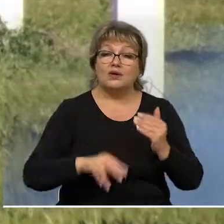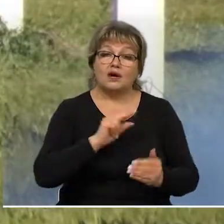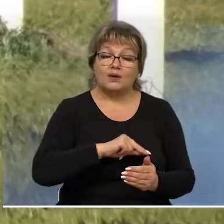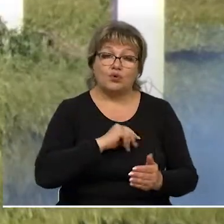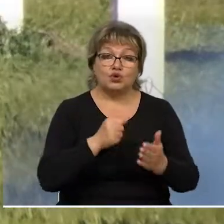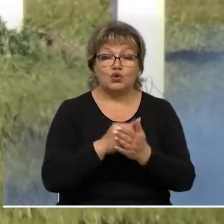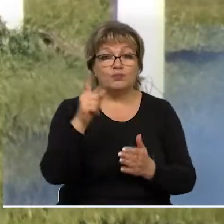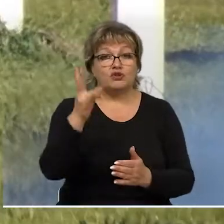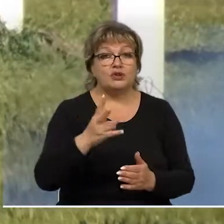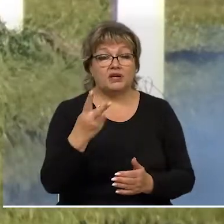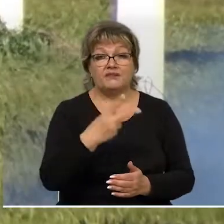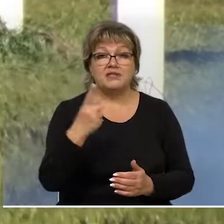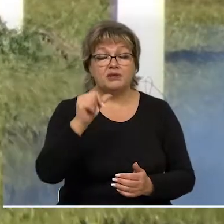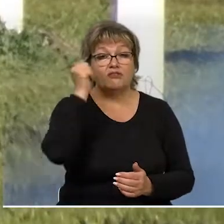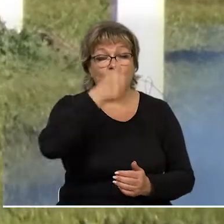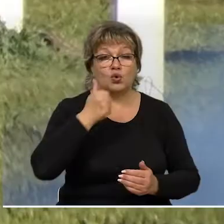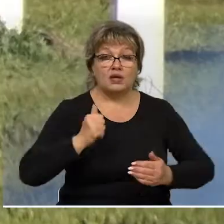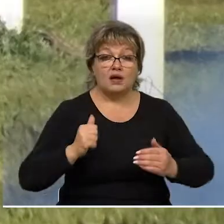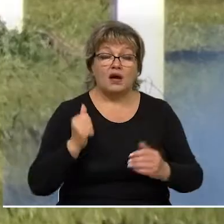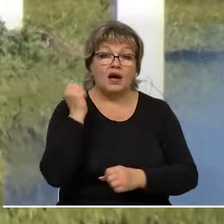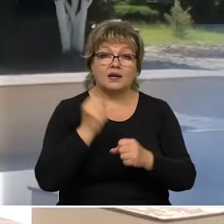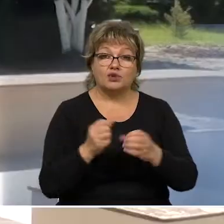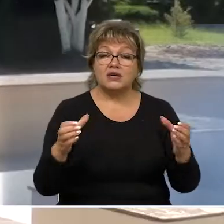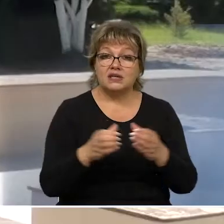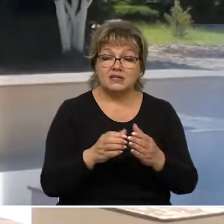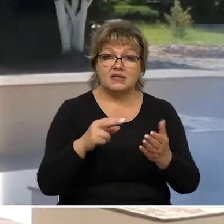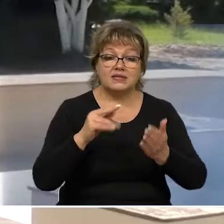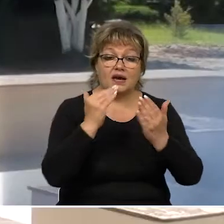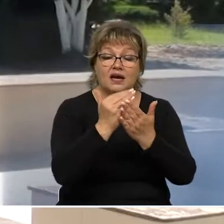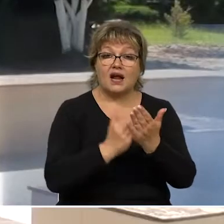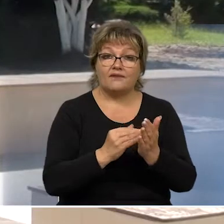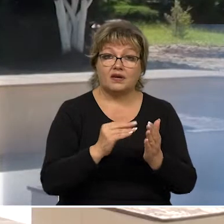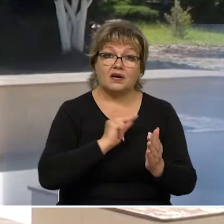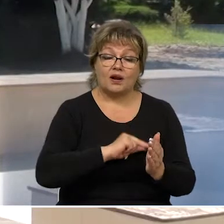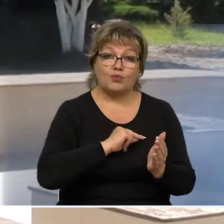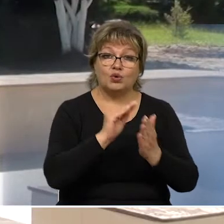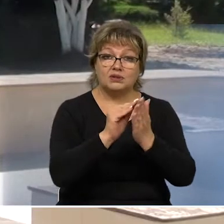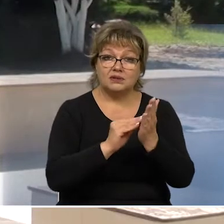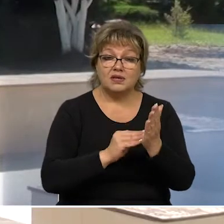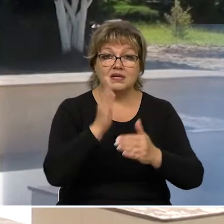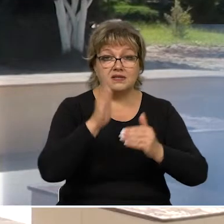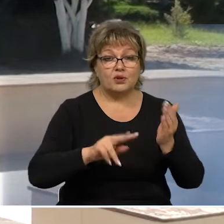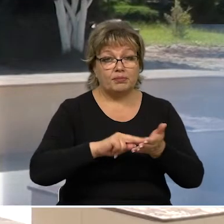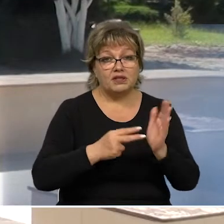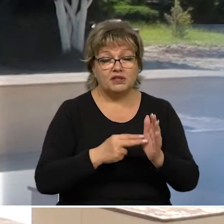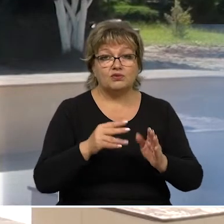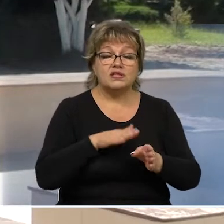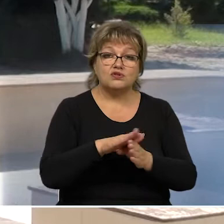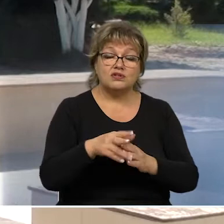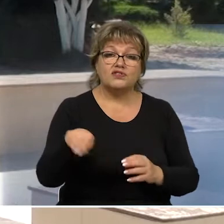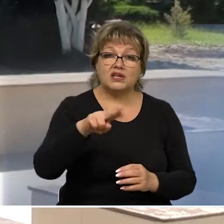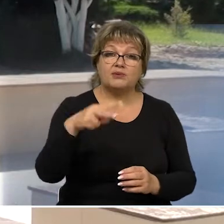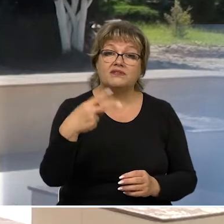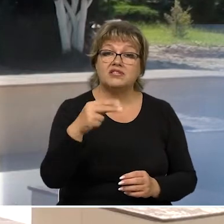завершить работы должны до 1 ноября 21 года подряд организация разработан план график работ по итогам которое завершение работ